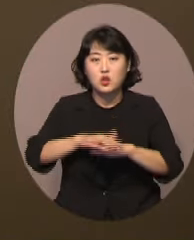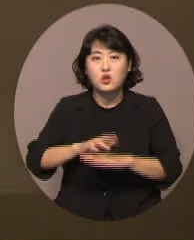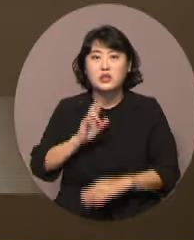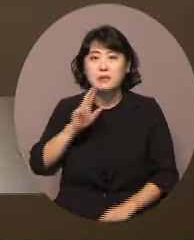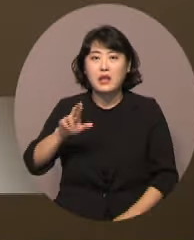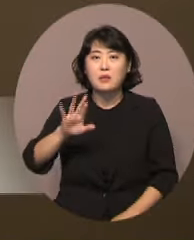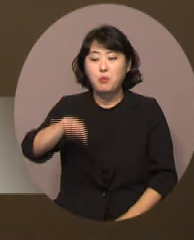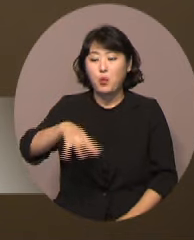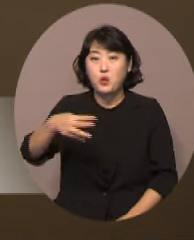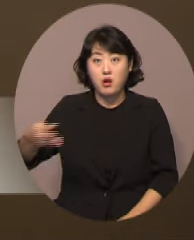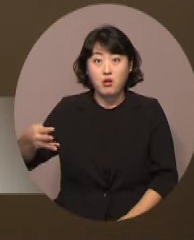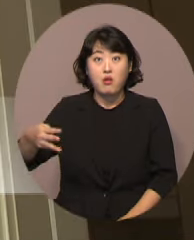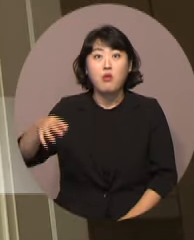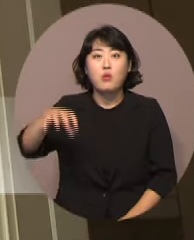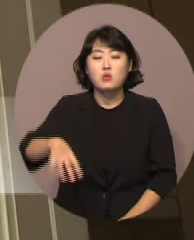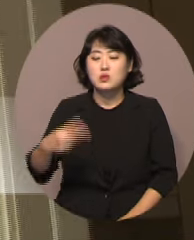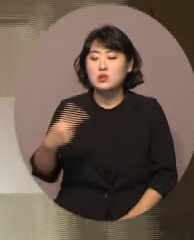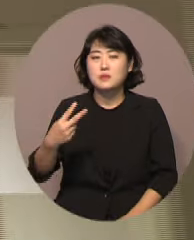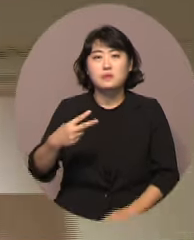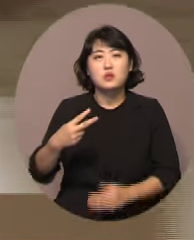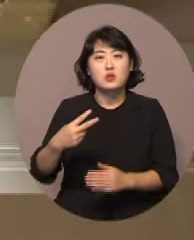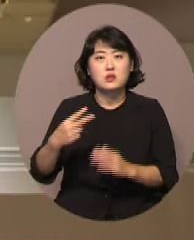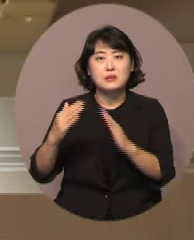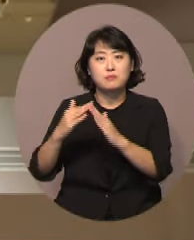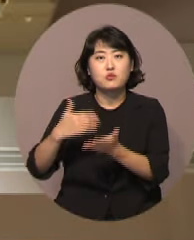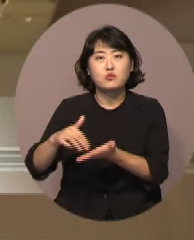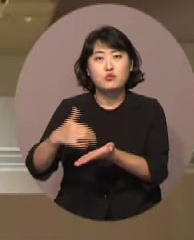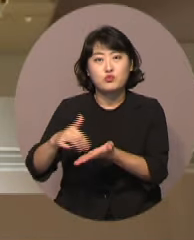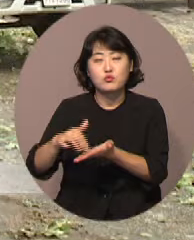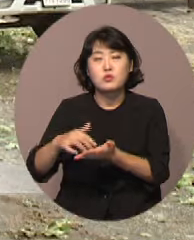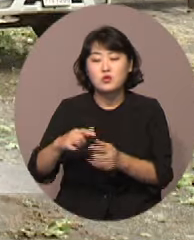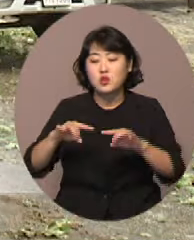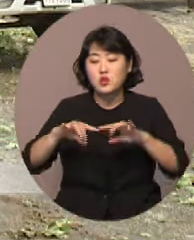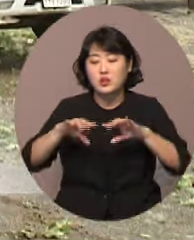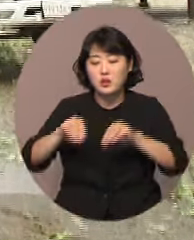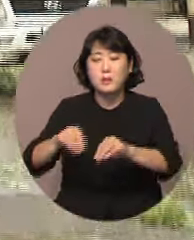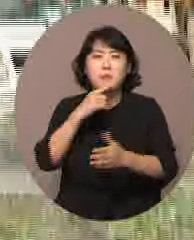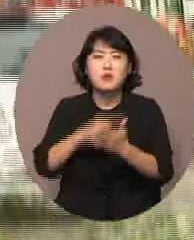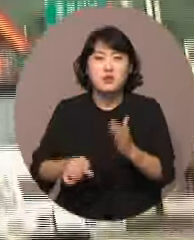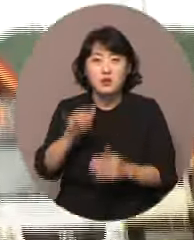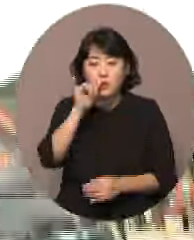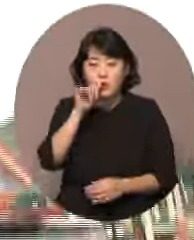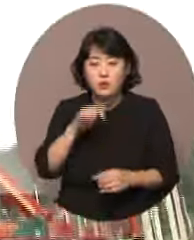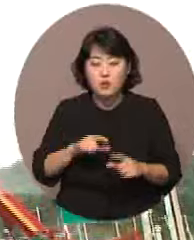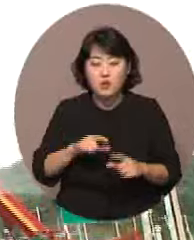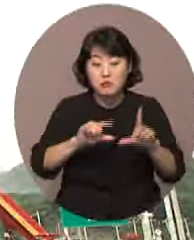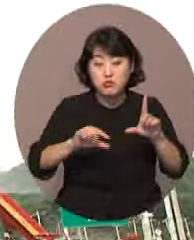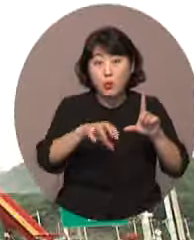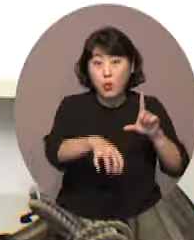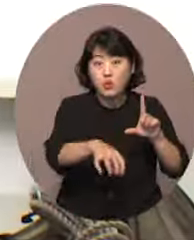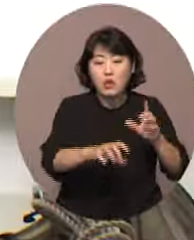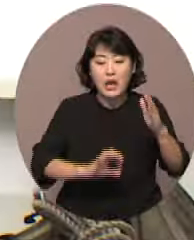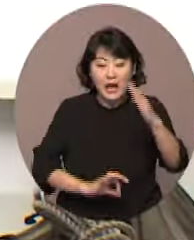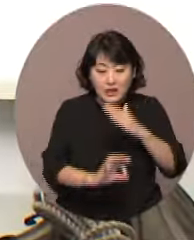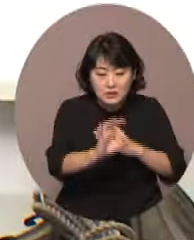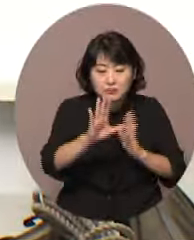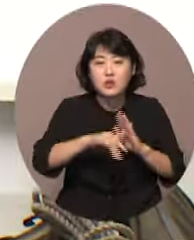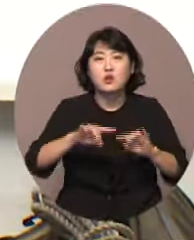금산, 보령에서만 2천 가구 넘게 정전 피해를 봤고 일부 지역에서는 날이 밝은 뒤에야 전기